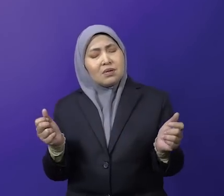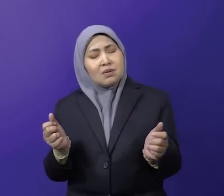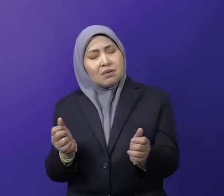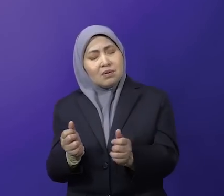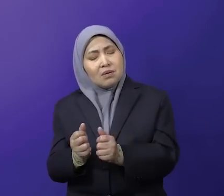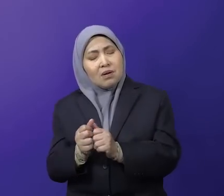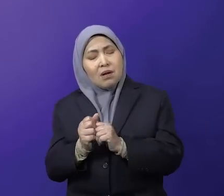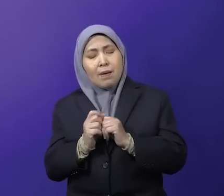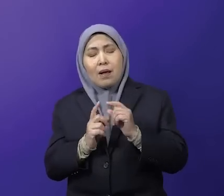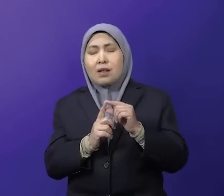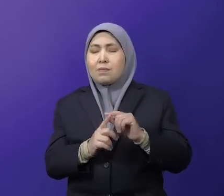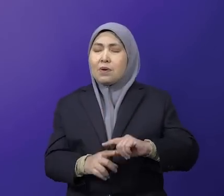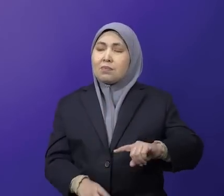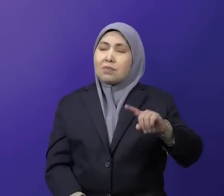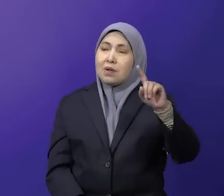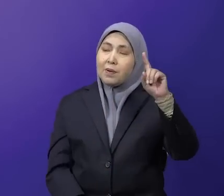منه اسمه